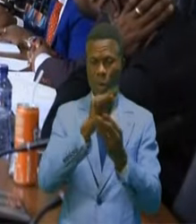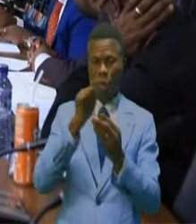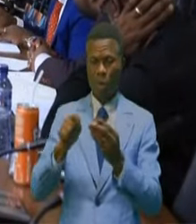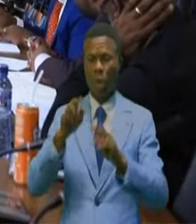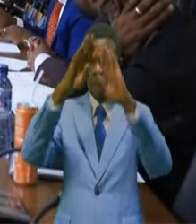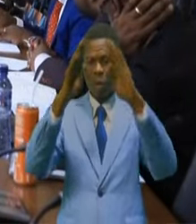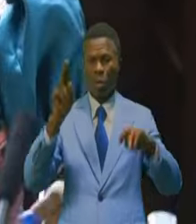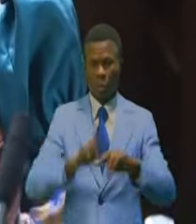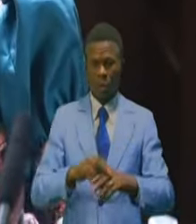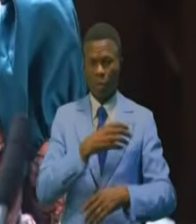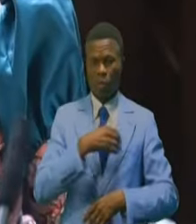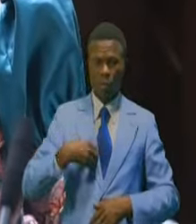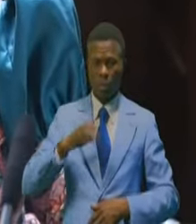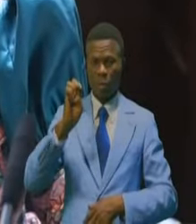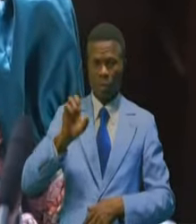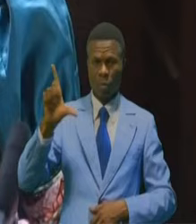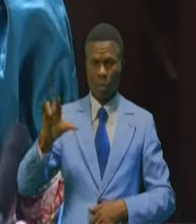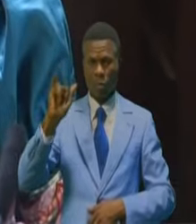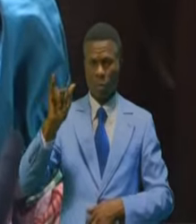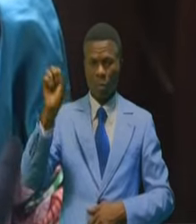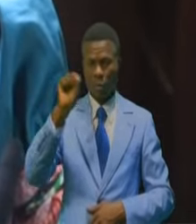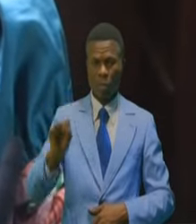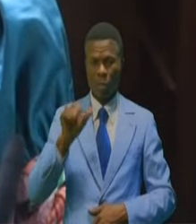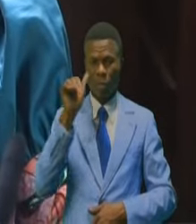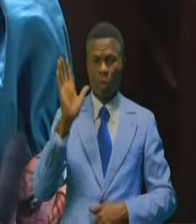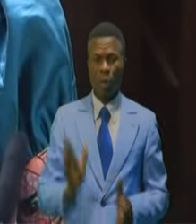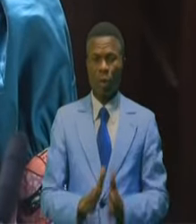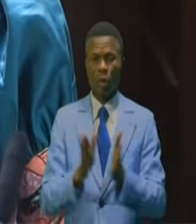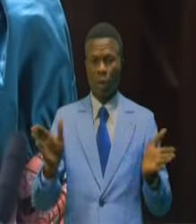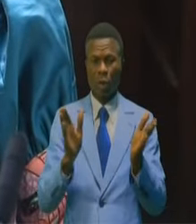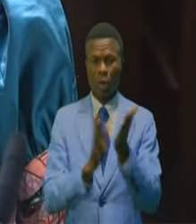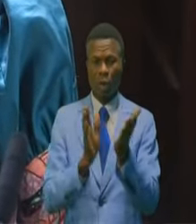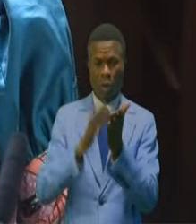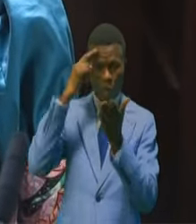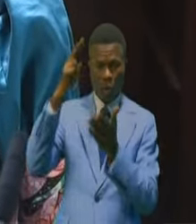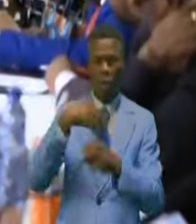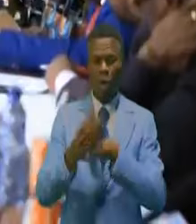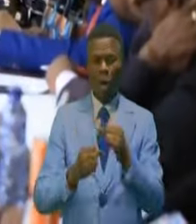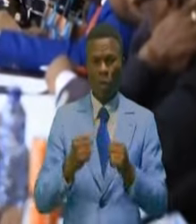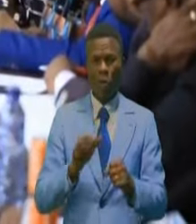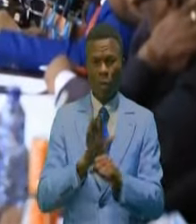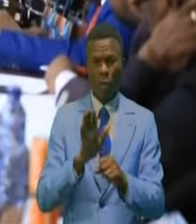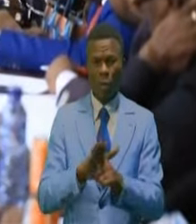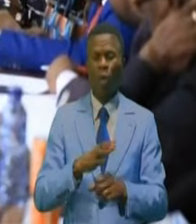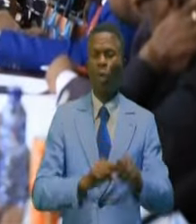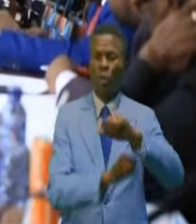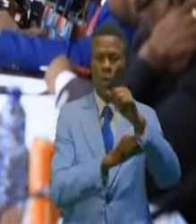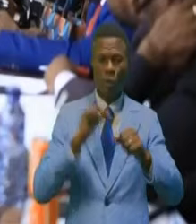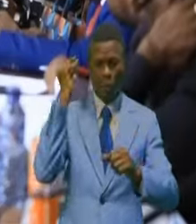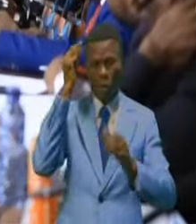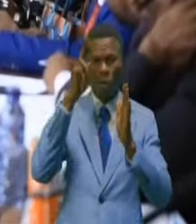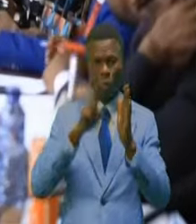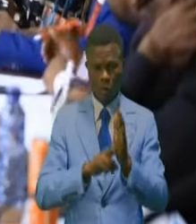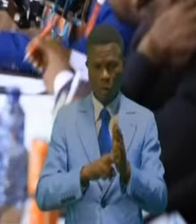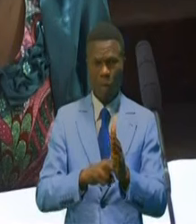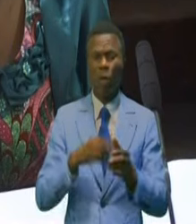l'habitat. Madame Élisée Chauveau, directeur général de cet institut, ne ménage aucun effort pour accompagner le gouvernement dans